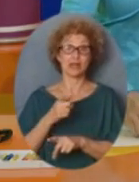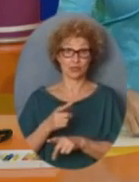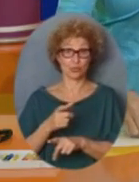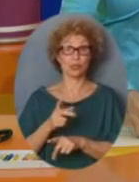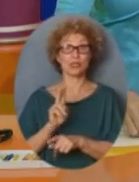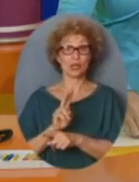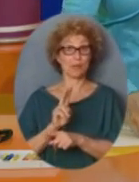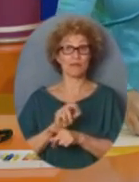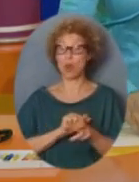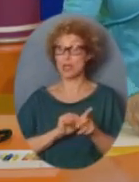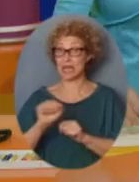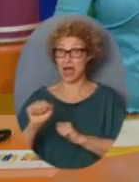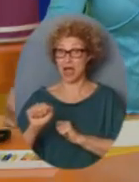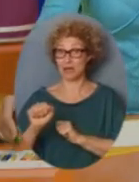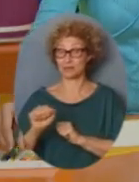והוא לא יקרה.